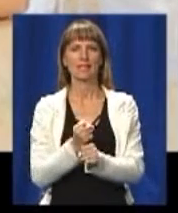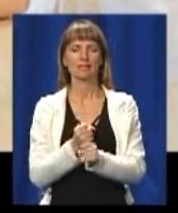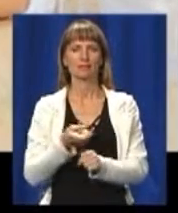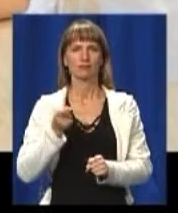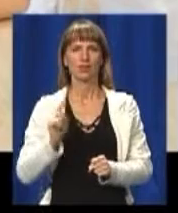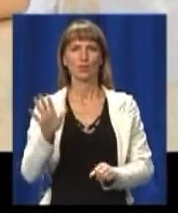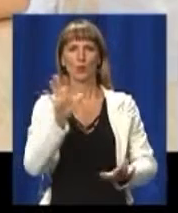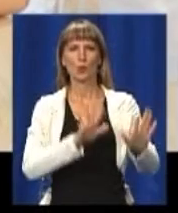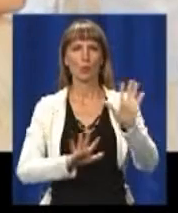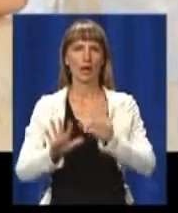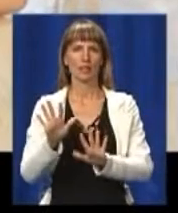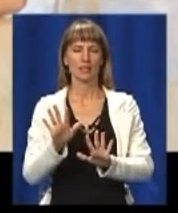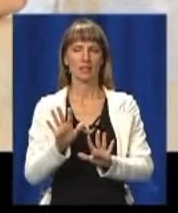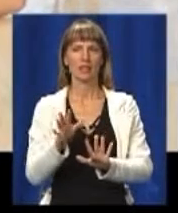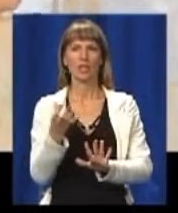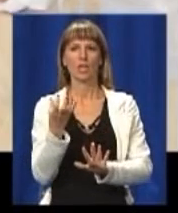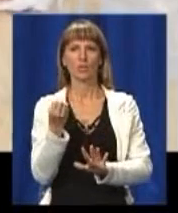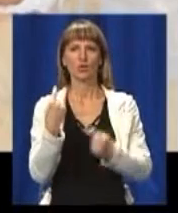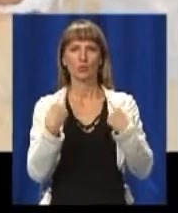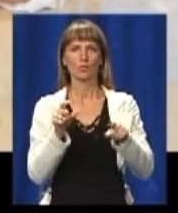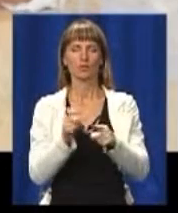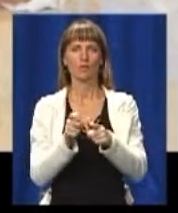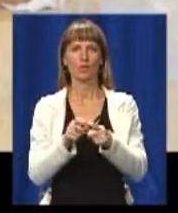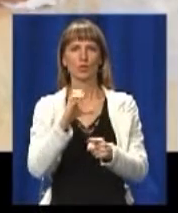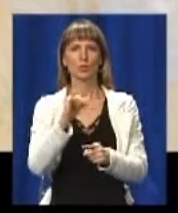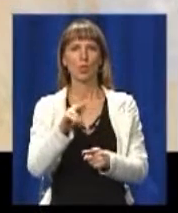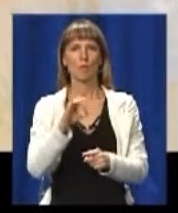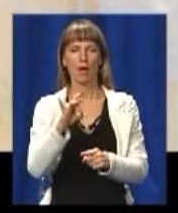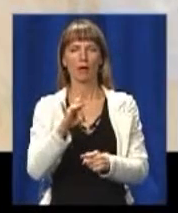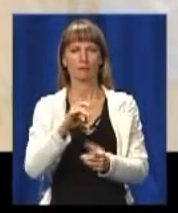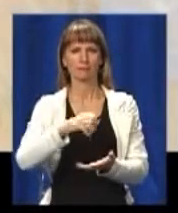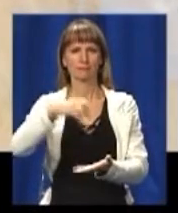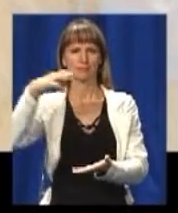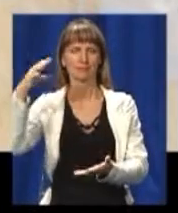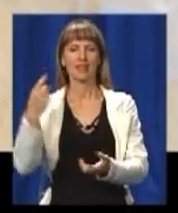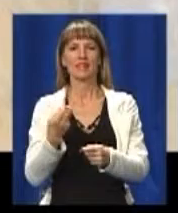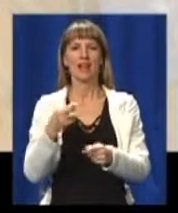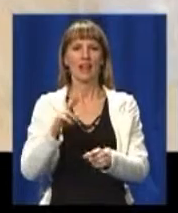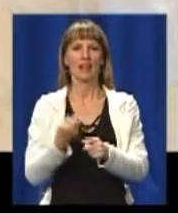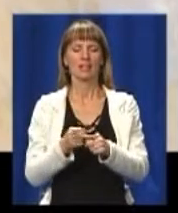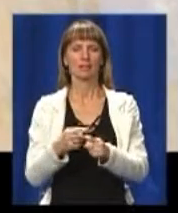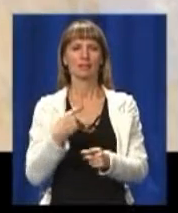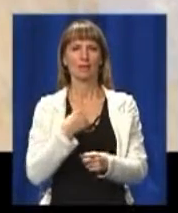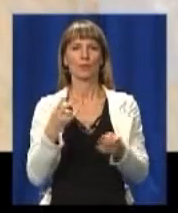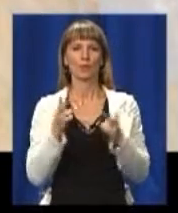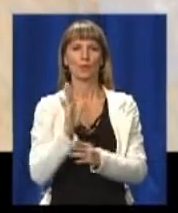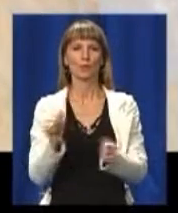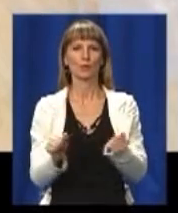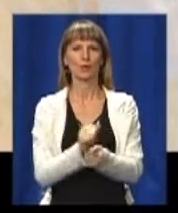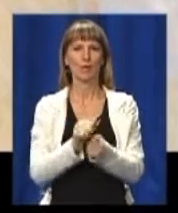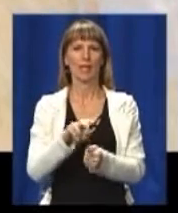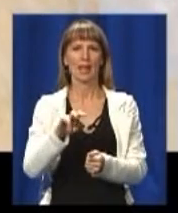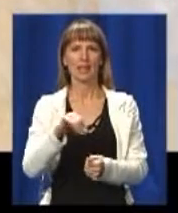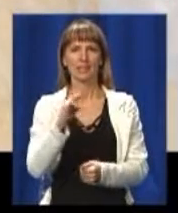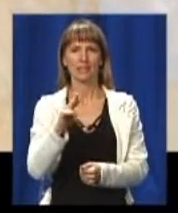справжній туман. А іще іншими словами, супердимовуху. І для цього нам буде потрібен сухий